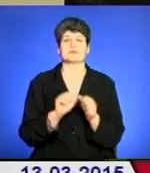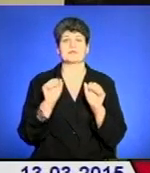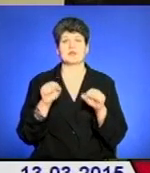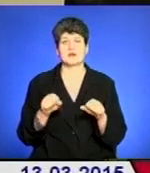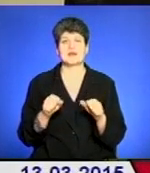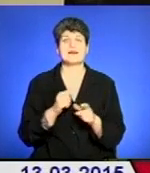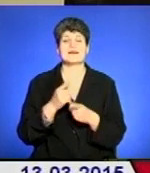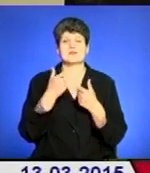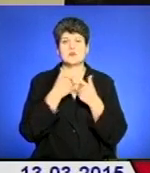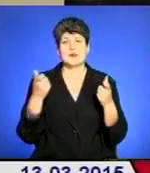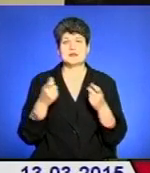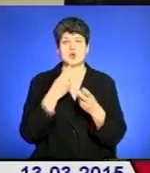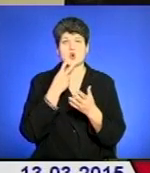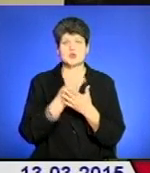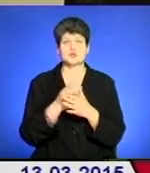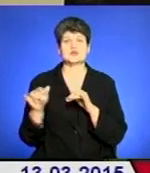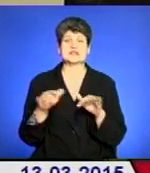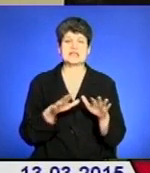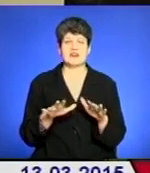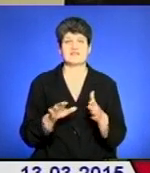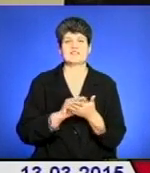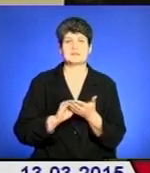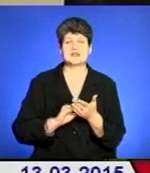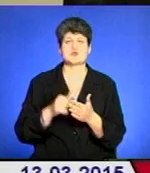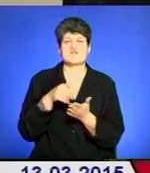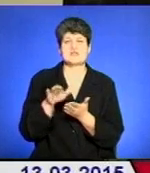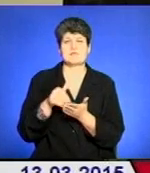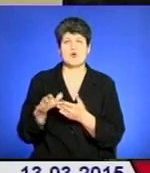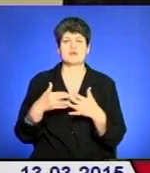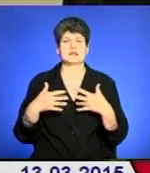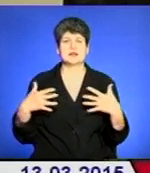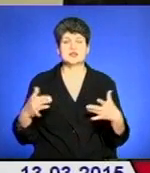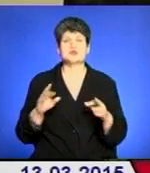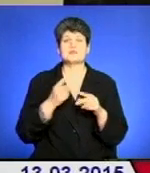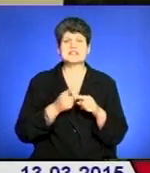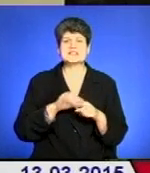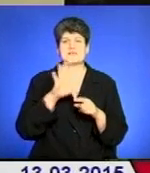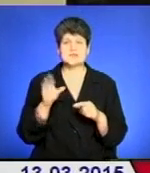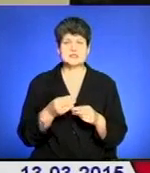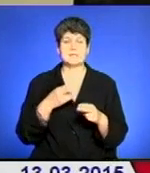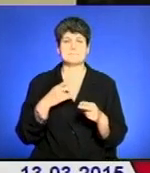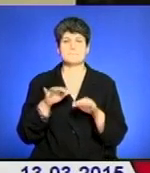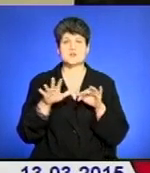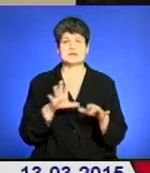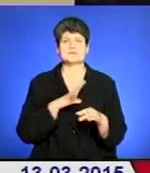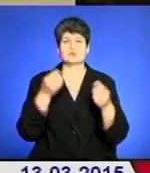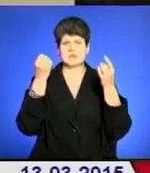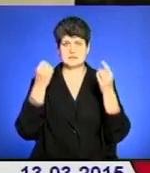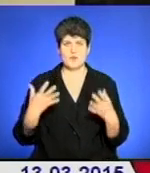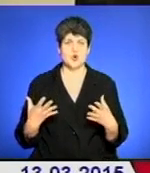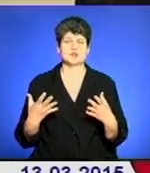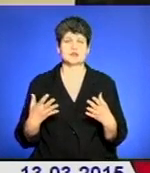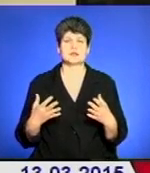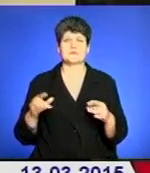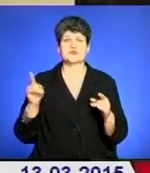інформації, розгляду заяв, відписок, відмов і так далі. Для того, щоб ці всі процеси були набагато спрощені, щоб